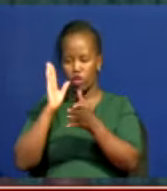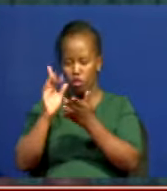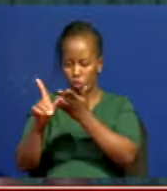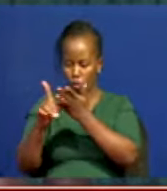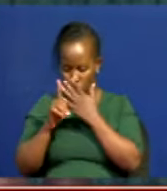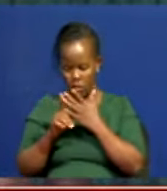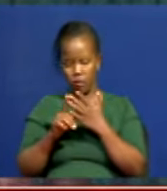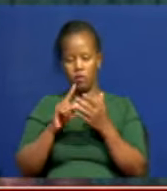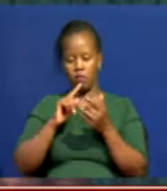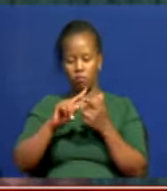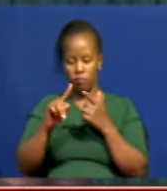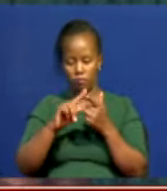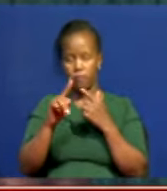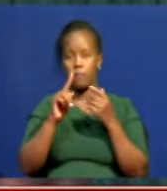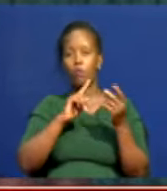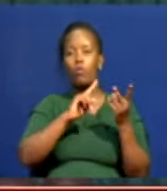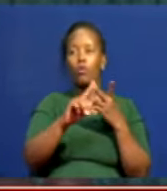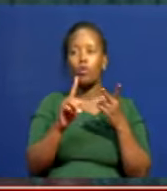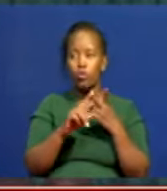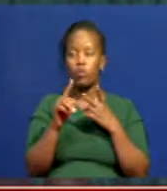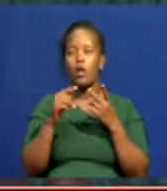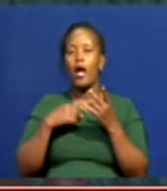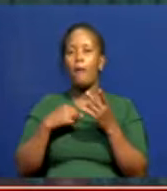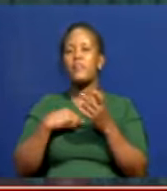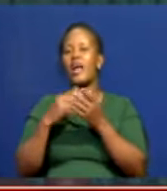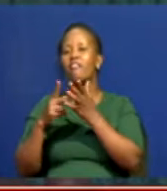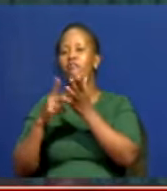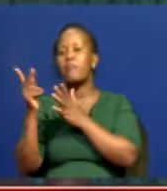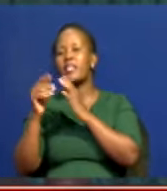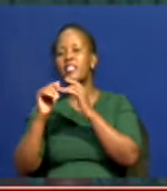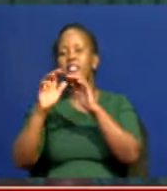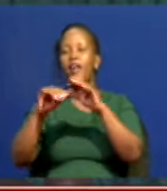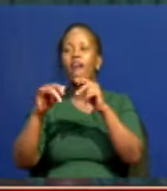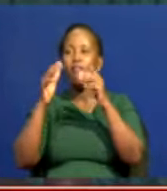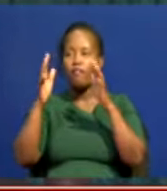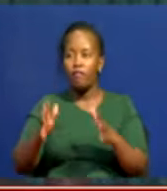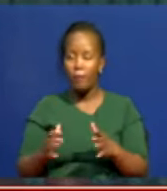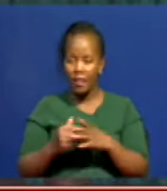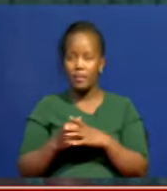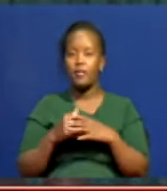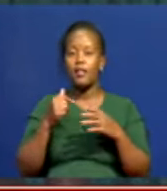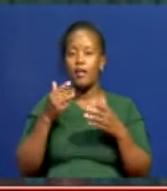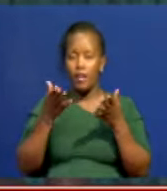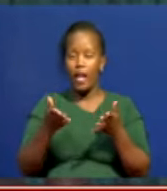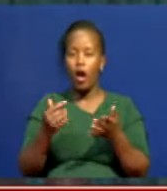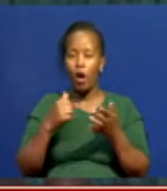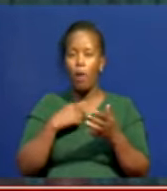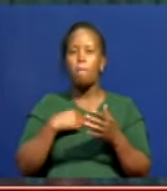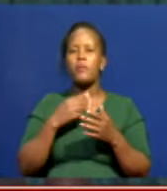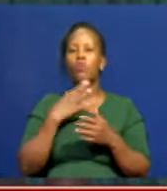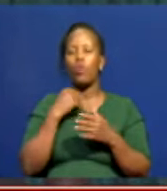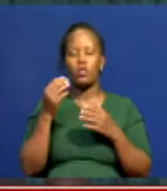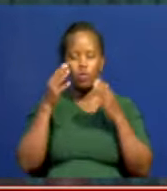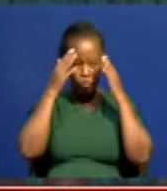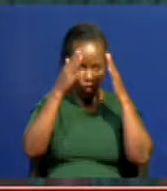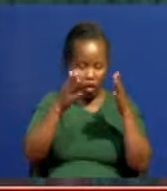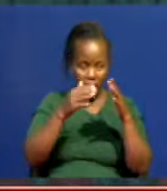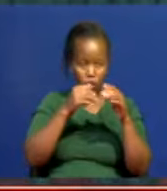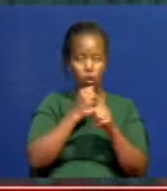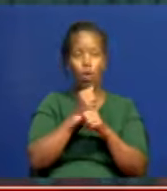Number two, nimelipa hawa wakulima. Mimi sasa niko na biashara na kazi na hawa wafanyikazi. Sindio?